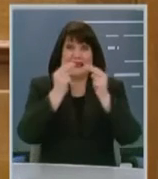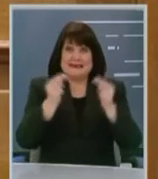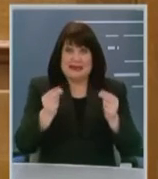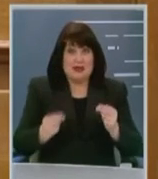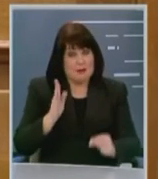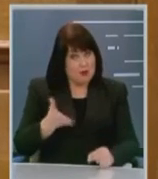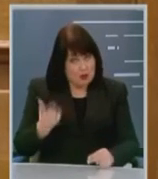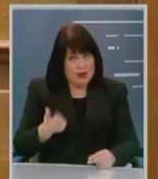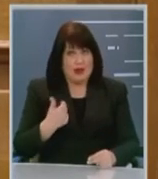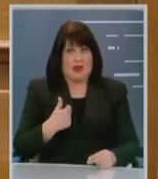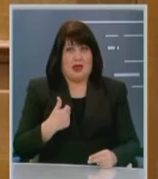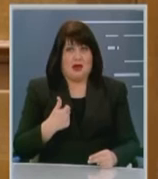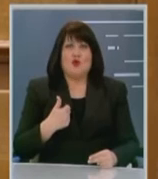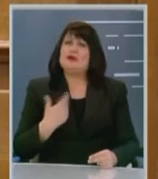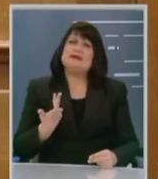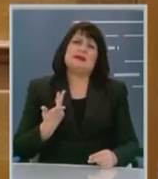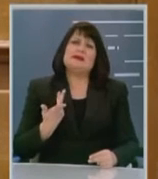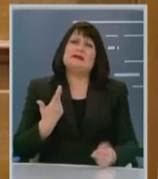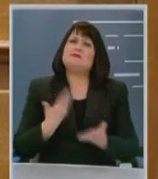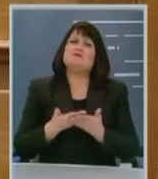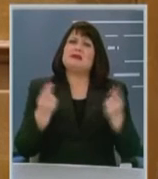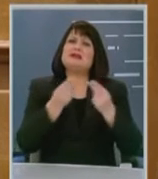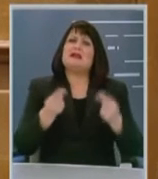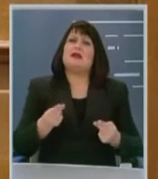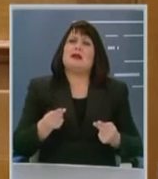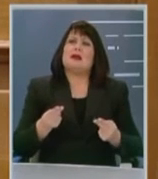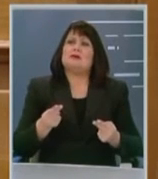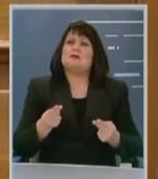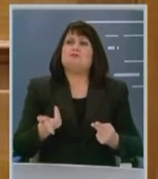να έχω στη διάθεσή μου και δεν είναι άλλα από αυτά που αφορούν το